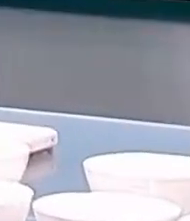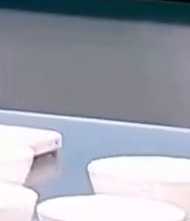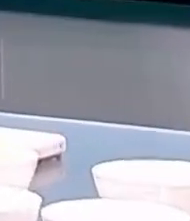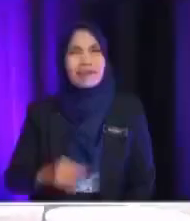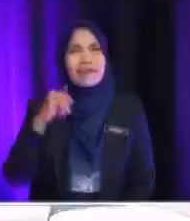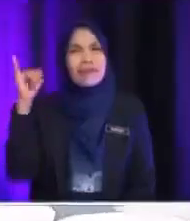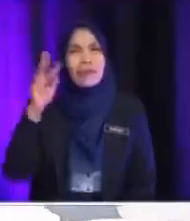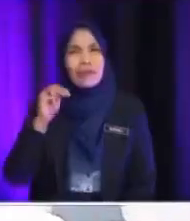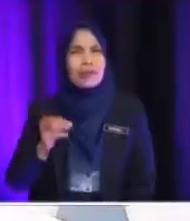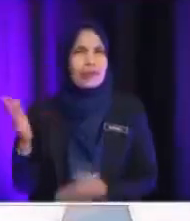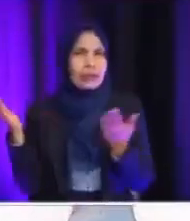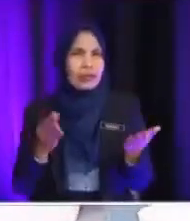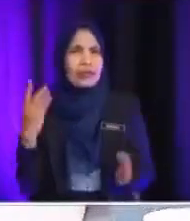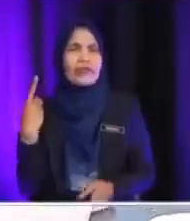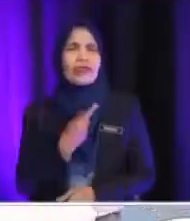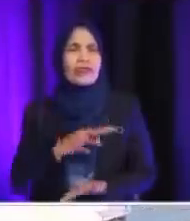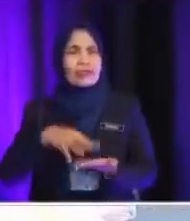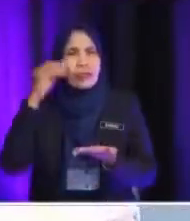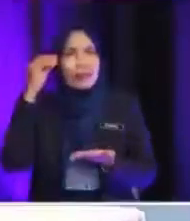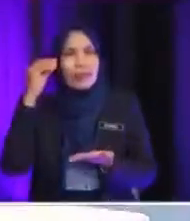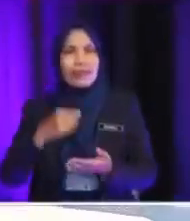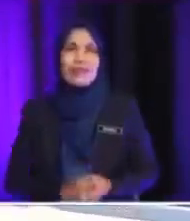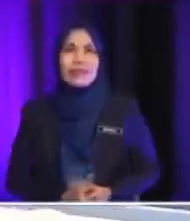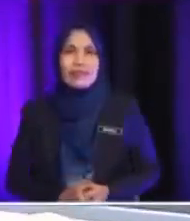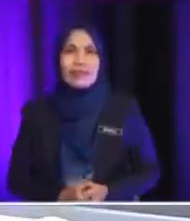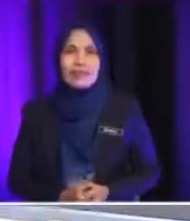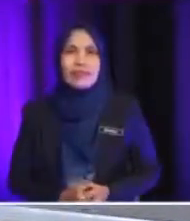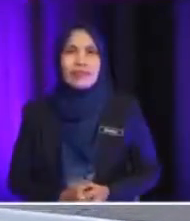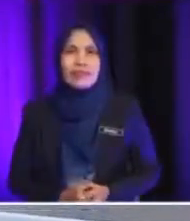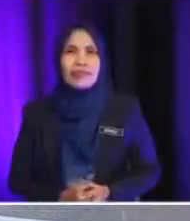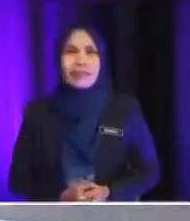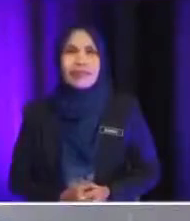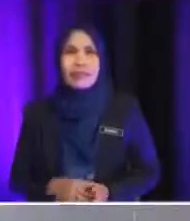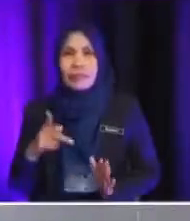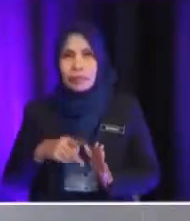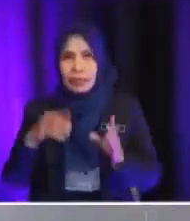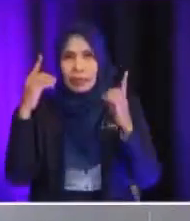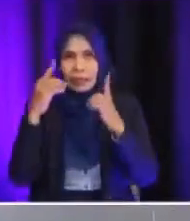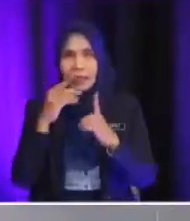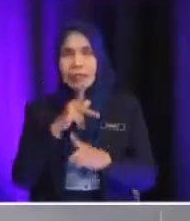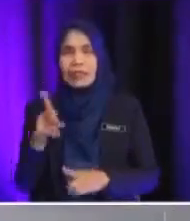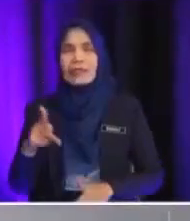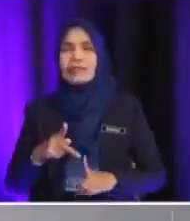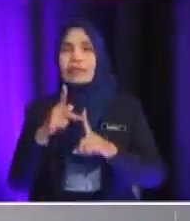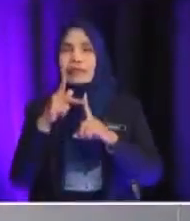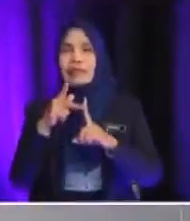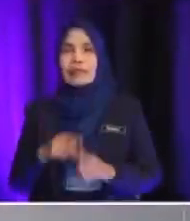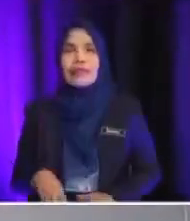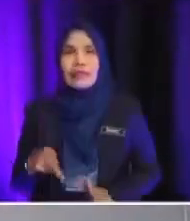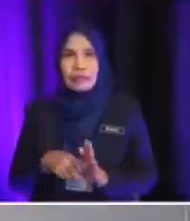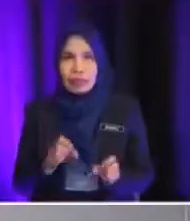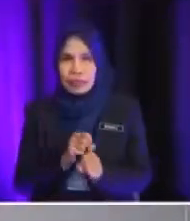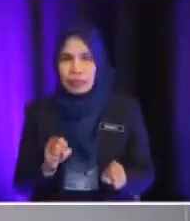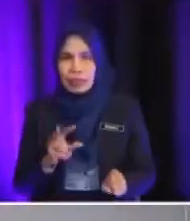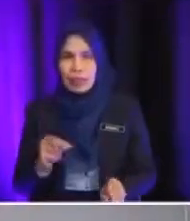Hai murid-murid, jom kita masuk kelas. Hari ini kita dalam slot menengah atas bagi mata pelajaran pendidikan khas, penyediaan dan juga pembuatan